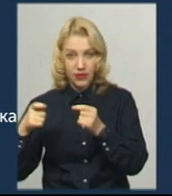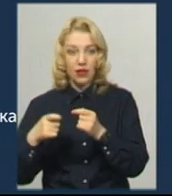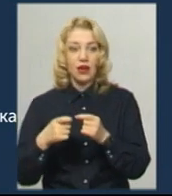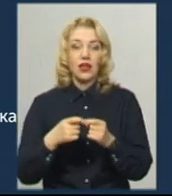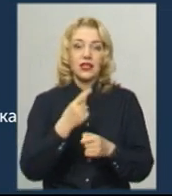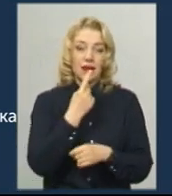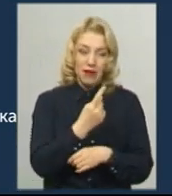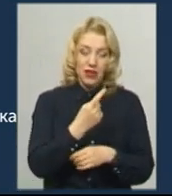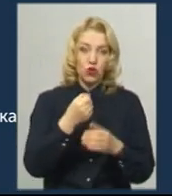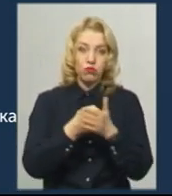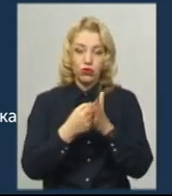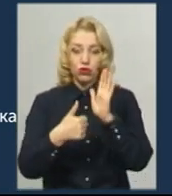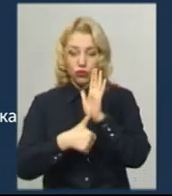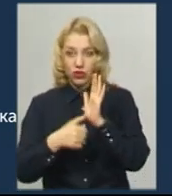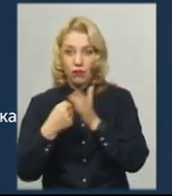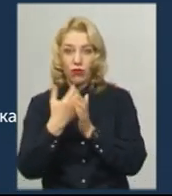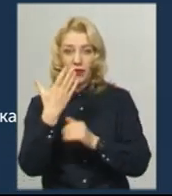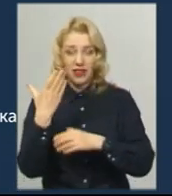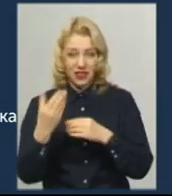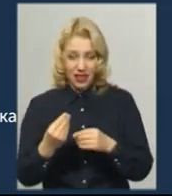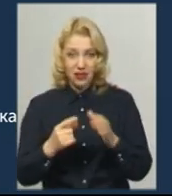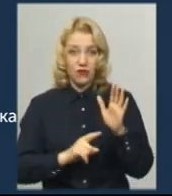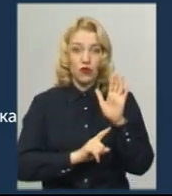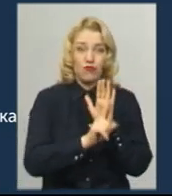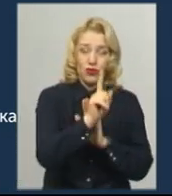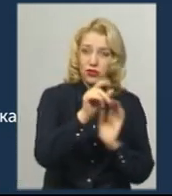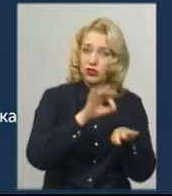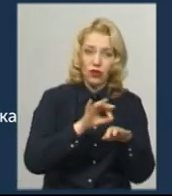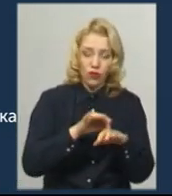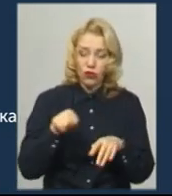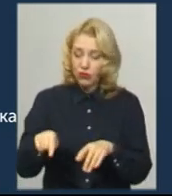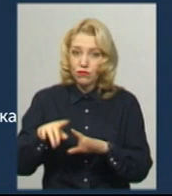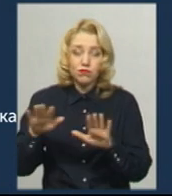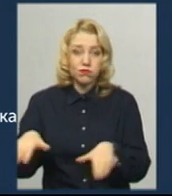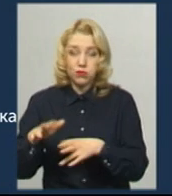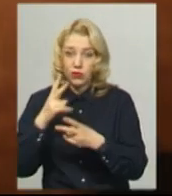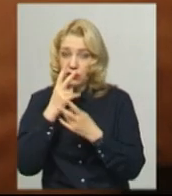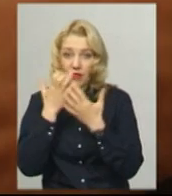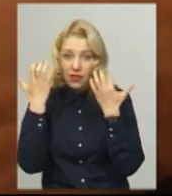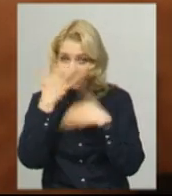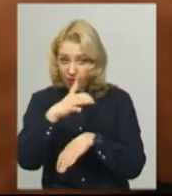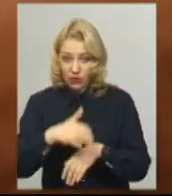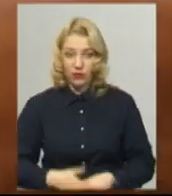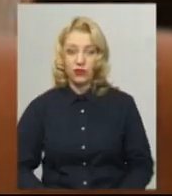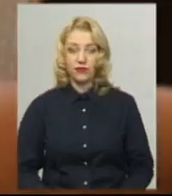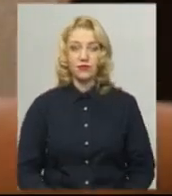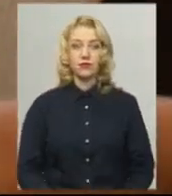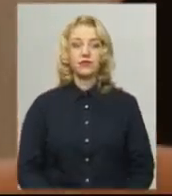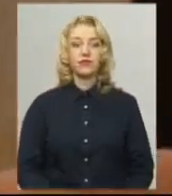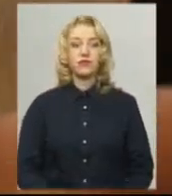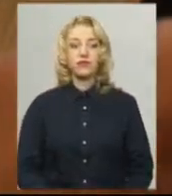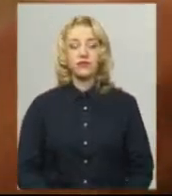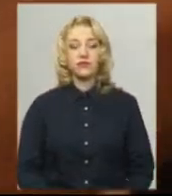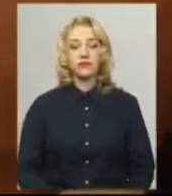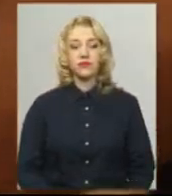по 6-й, по 5-й день початку захворювань, він нічого абсолютно не покаже, ніякого антитіла. Анастасія Збродова, Іван Мовчан,